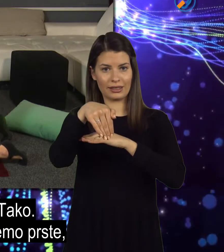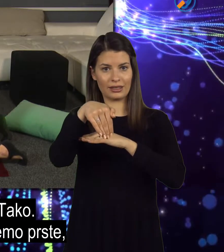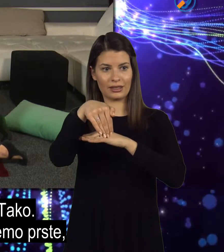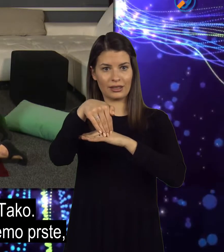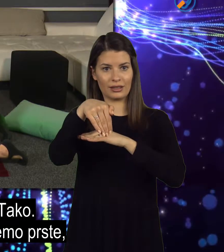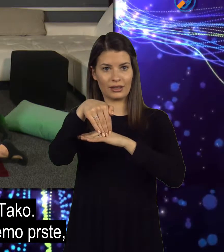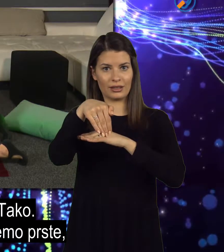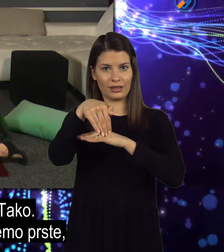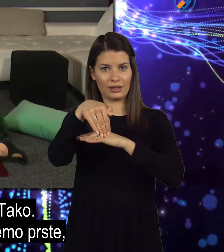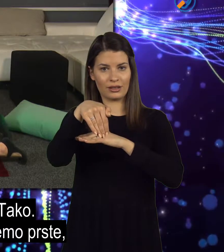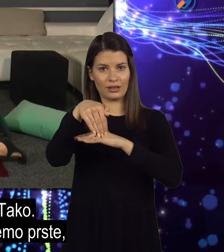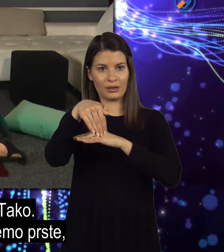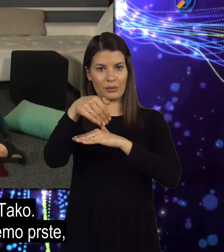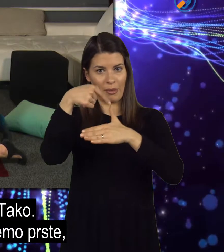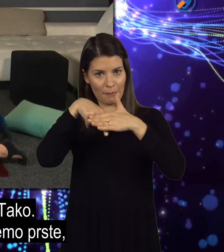njo.